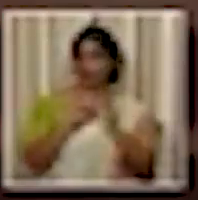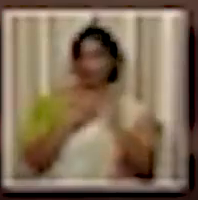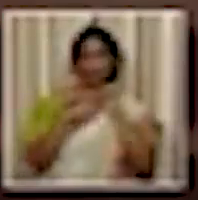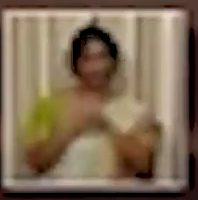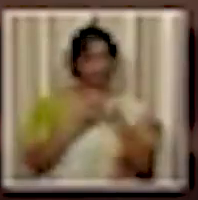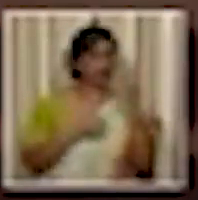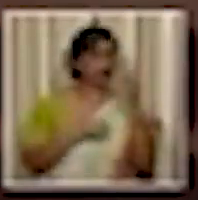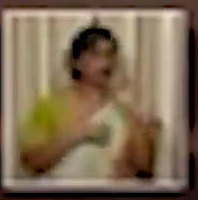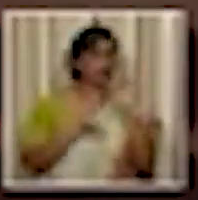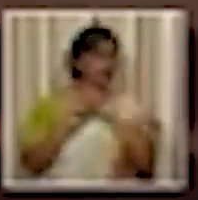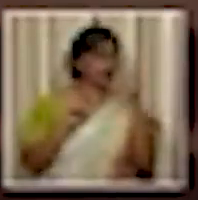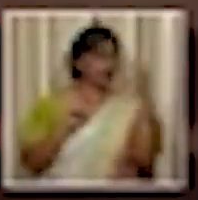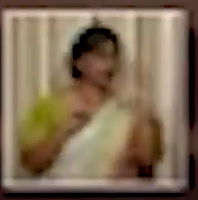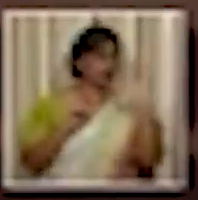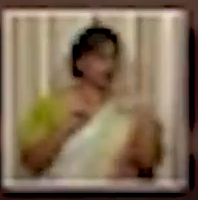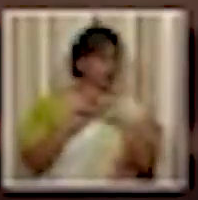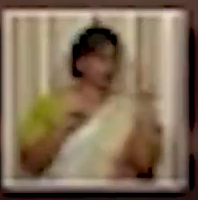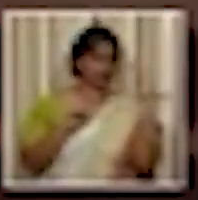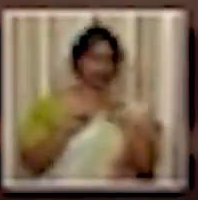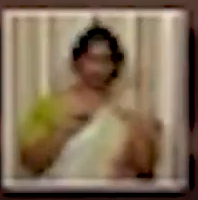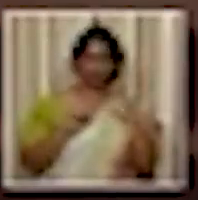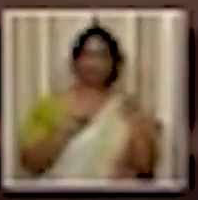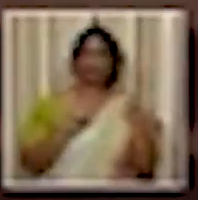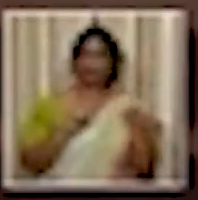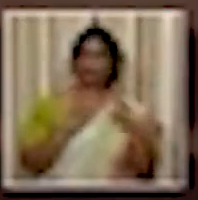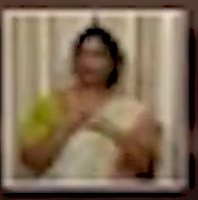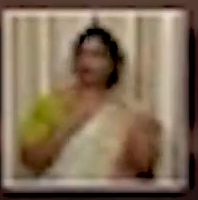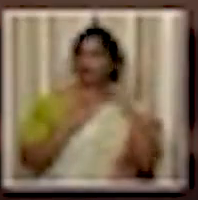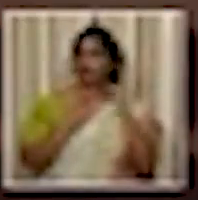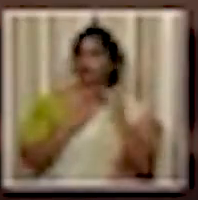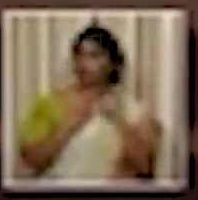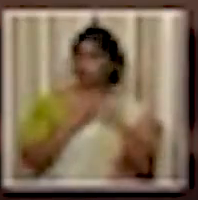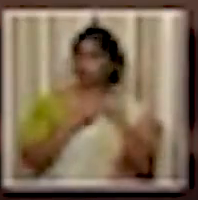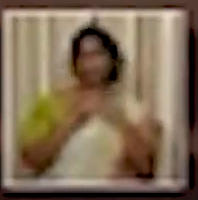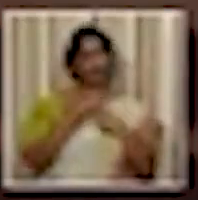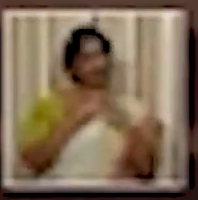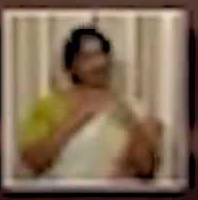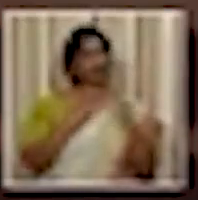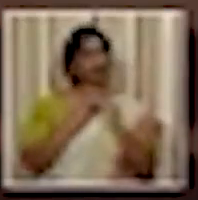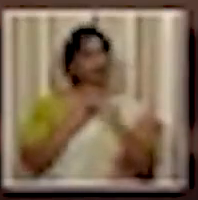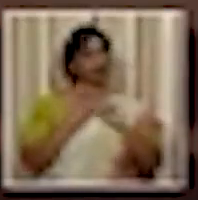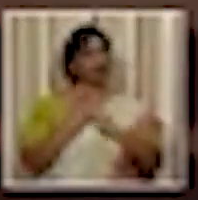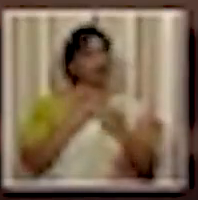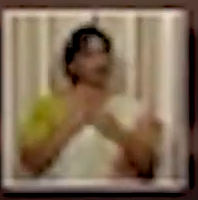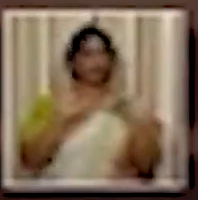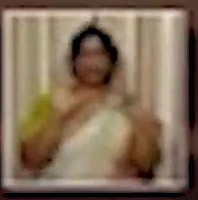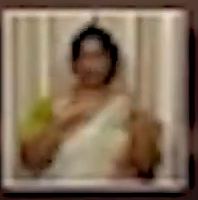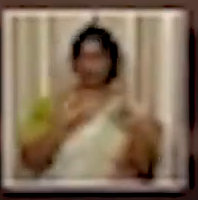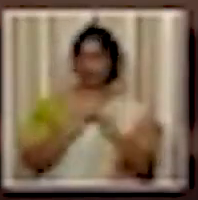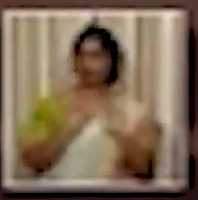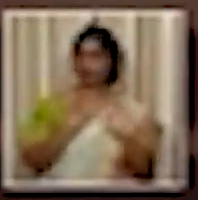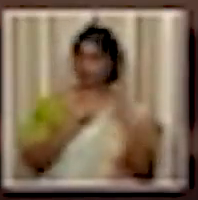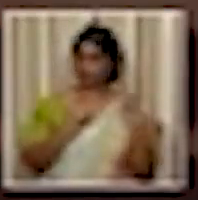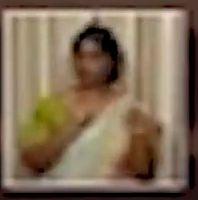කාලේ 2015-2019 දක්වා කාලය තුළ ජාතික නිවාස සංවර්ධන අධිකාරිය නිවාස ව්‍යාපෘති 7ක් ක්‍රියාත්මක කරලා